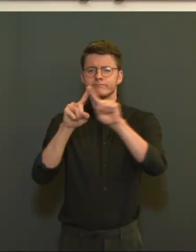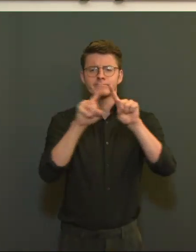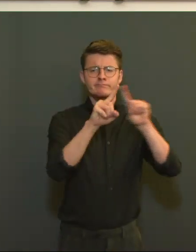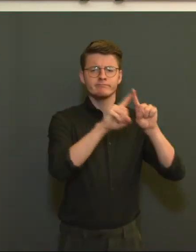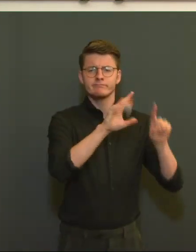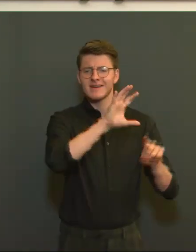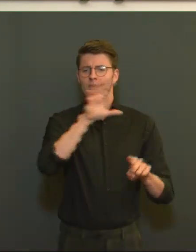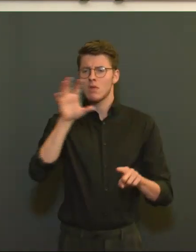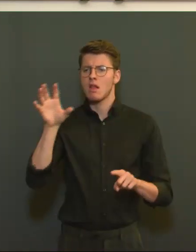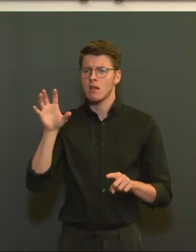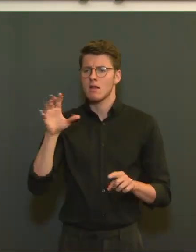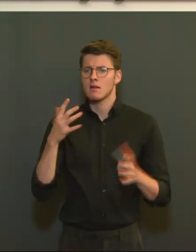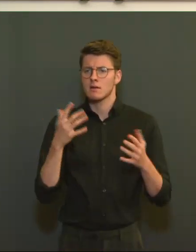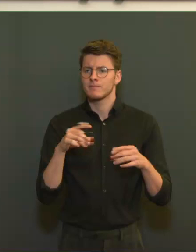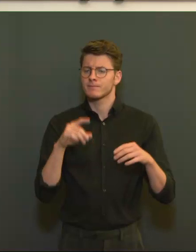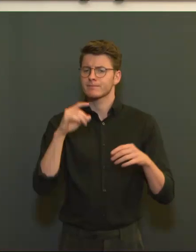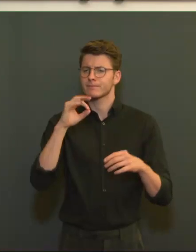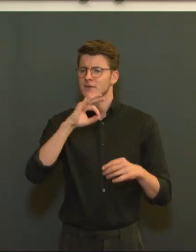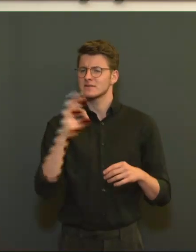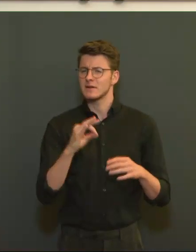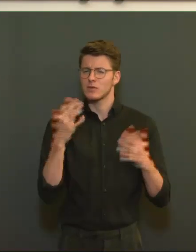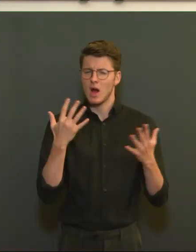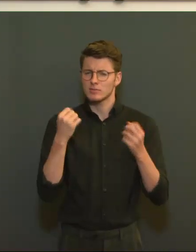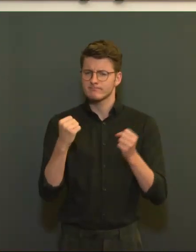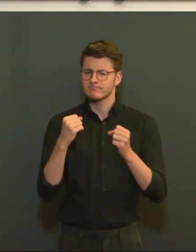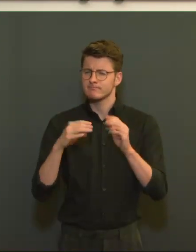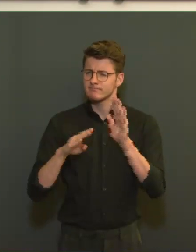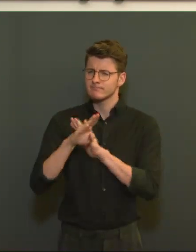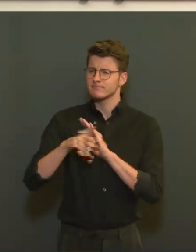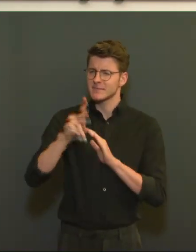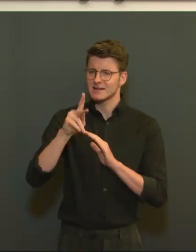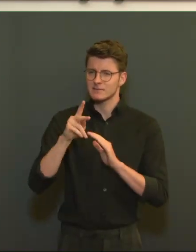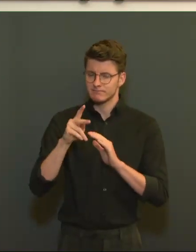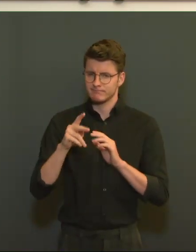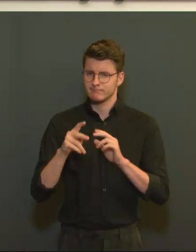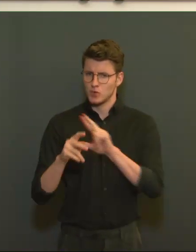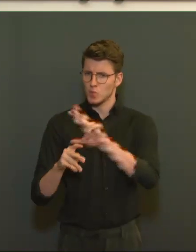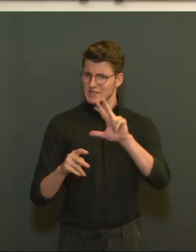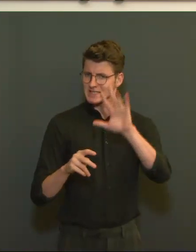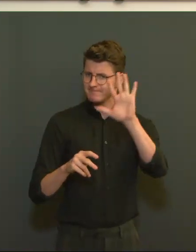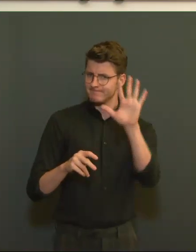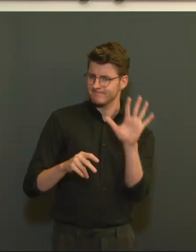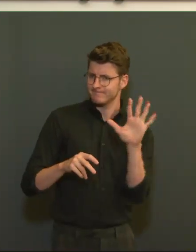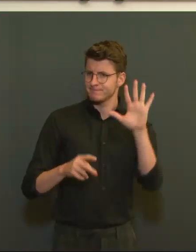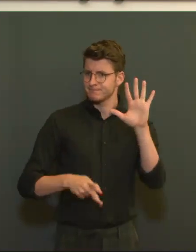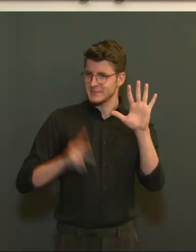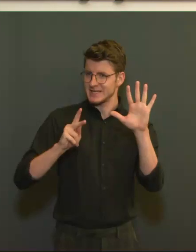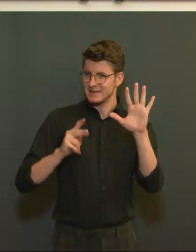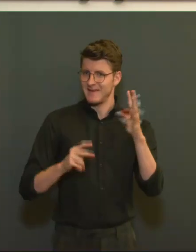Procentueel situeren de grootste stijgingen zich op dit moment vooral in het westen van het land, met toenames tussen de 5